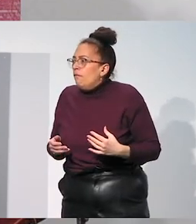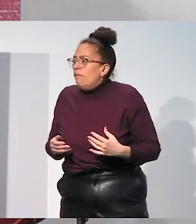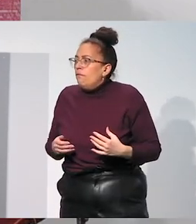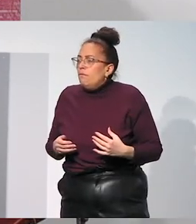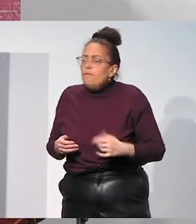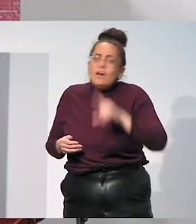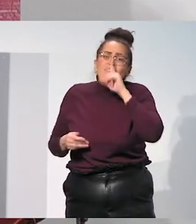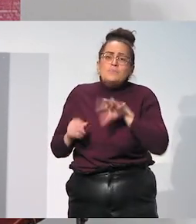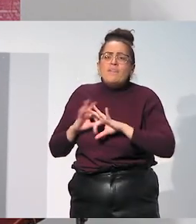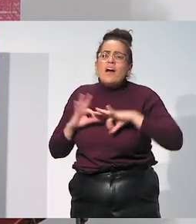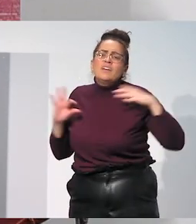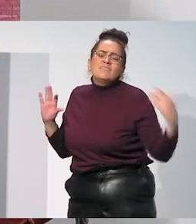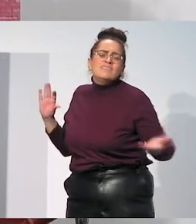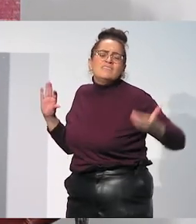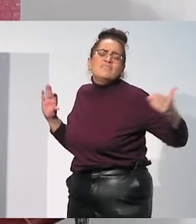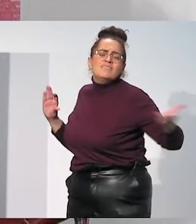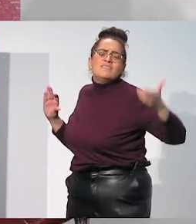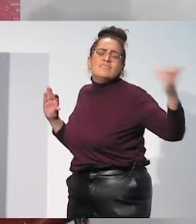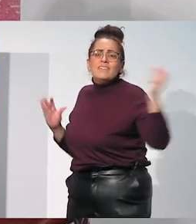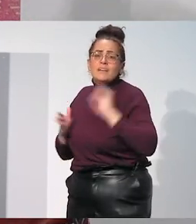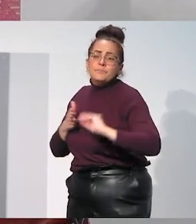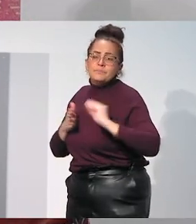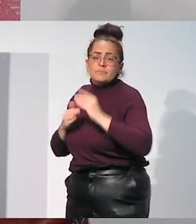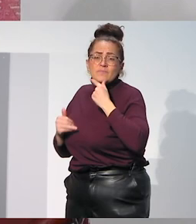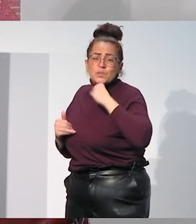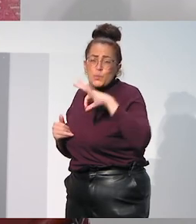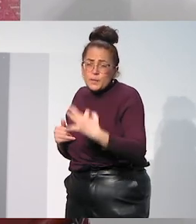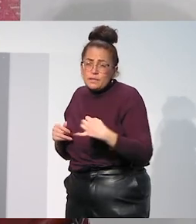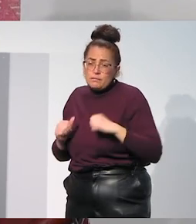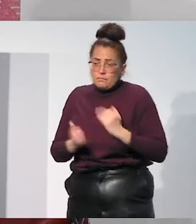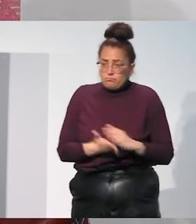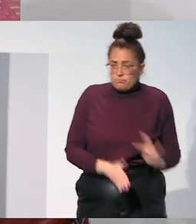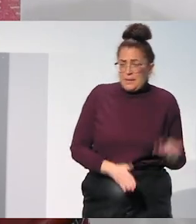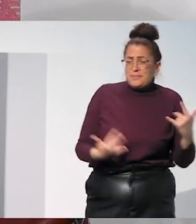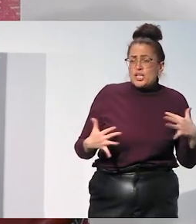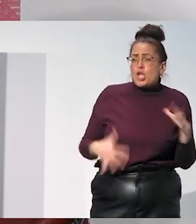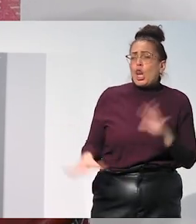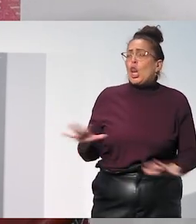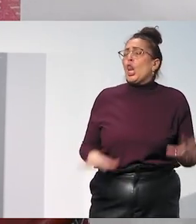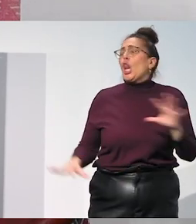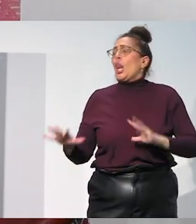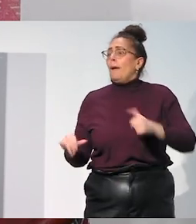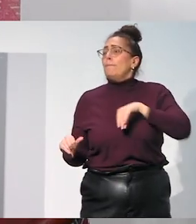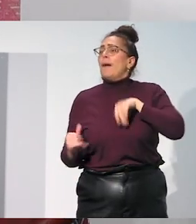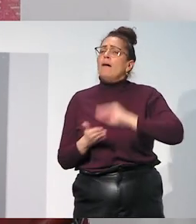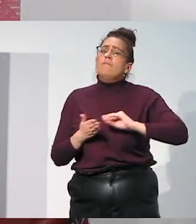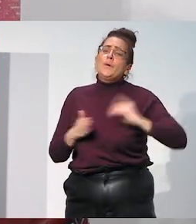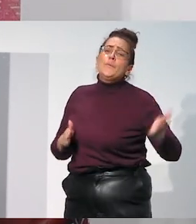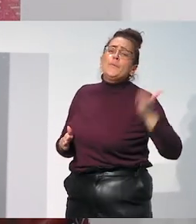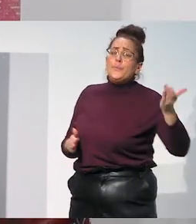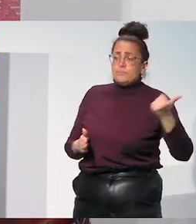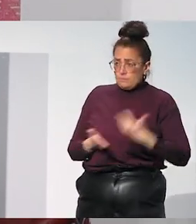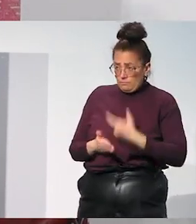phrase au kilomètre. Hein. Ça, j'ai une aptitude, je l'avais déjà quand je faisais des rédactions en quatrième, vous voyez. Mais ce n'est pas ça, l'affaire.